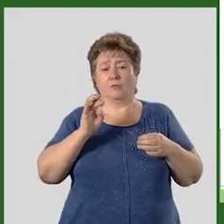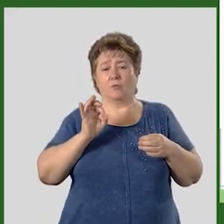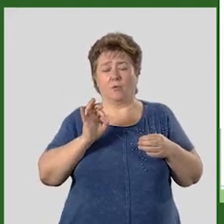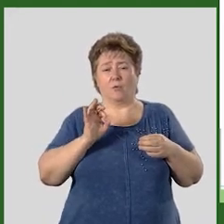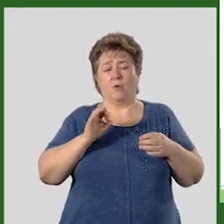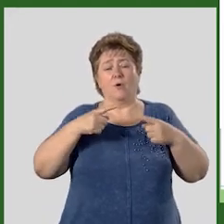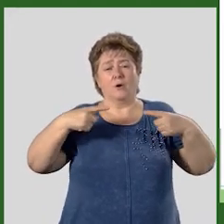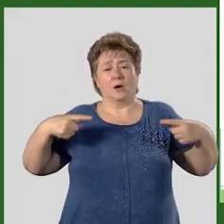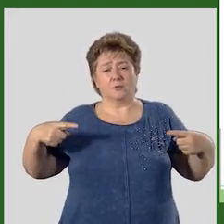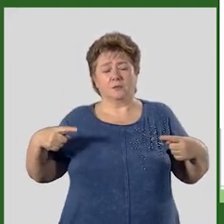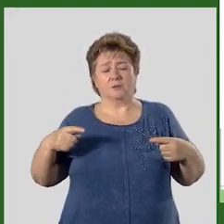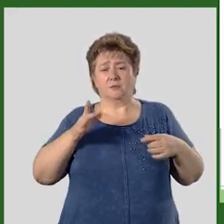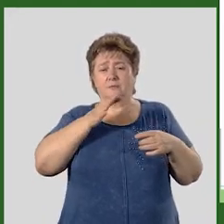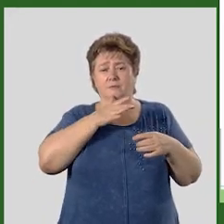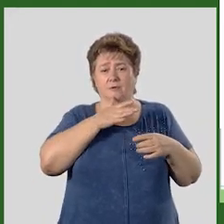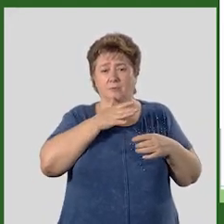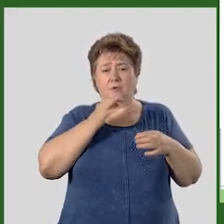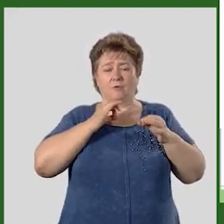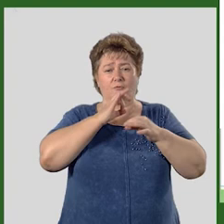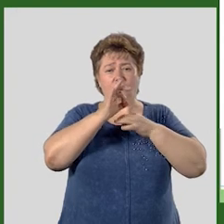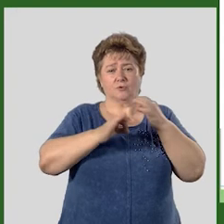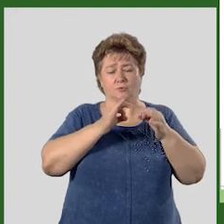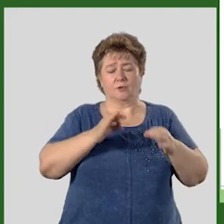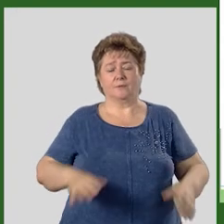но разница во времени в сутки.